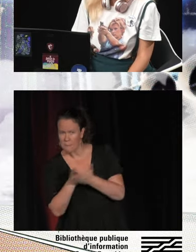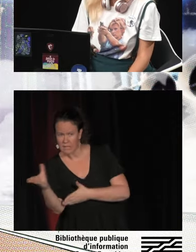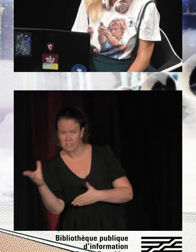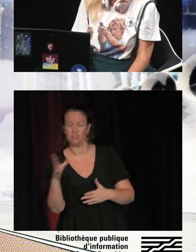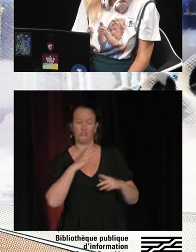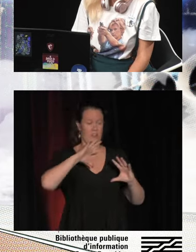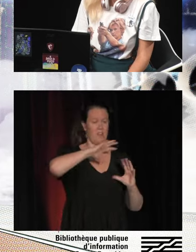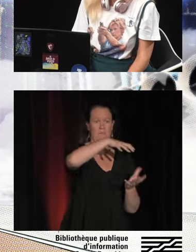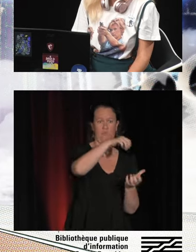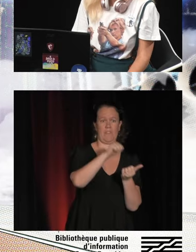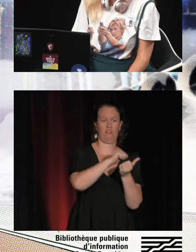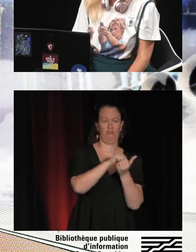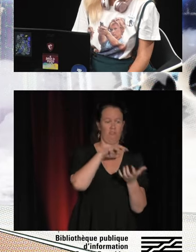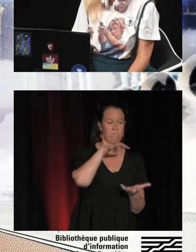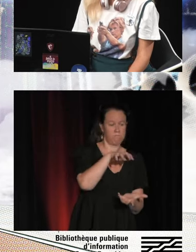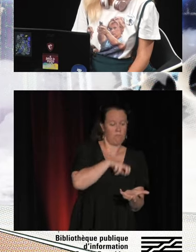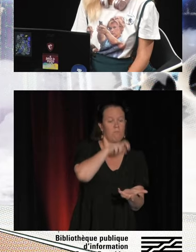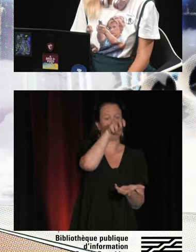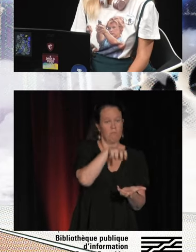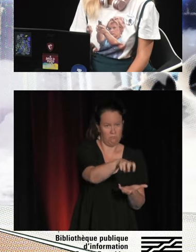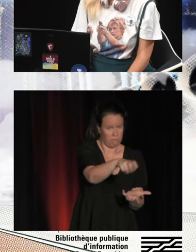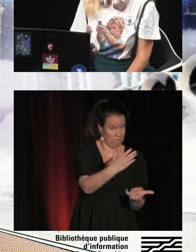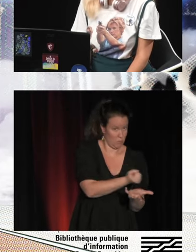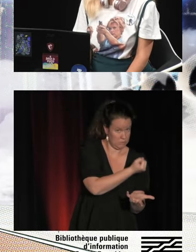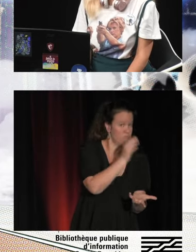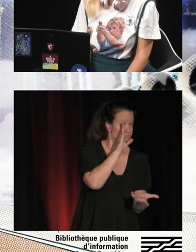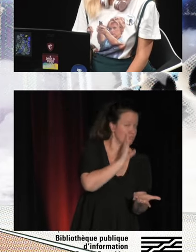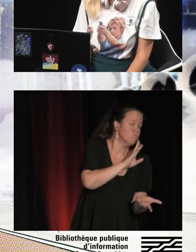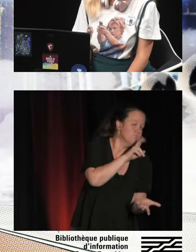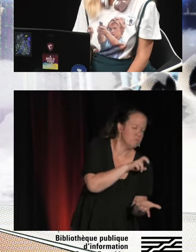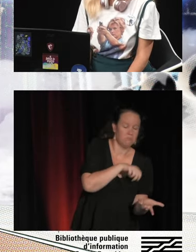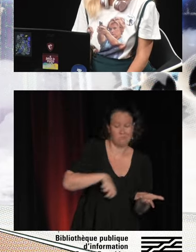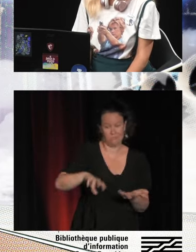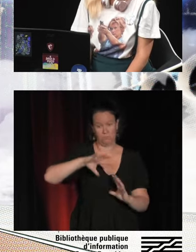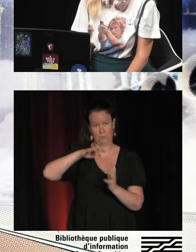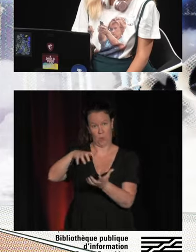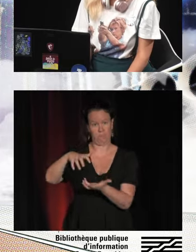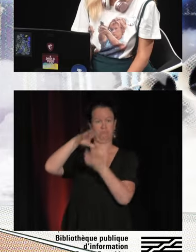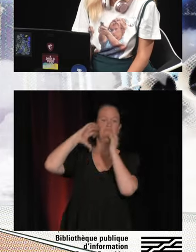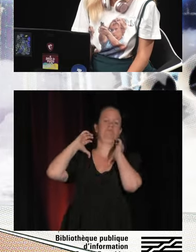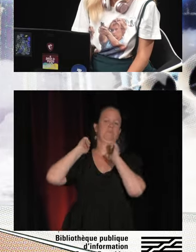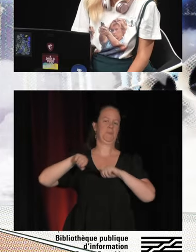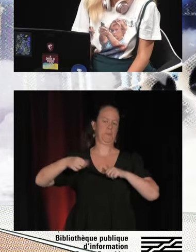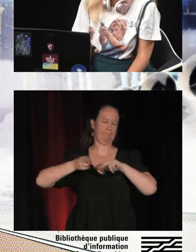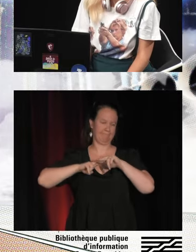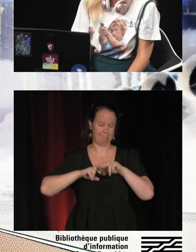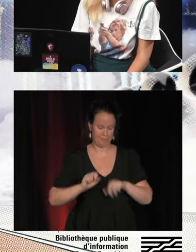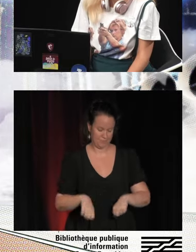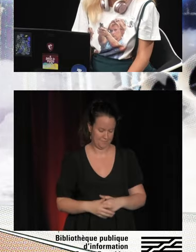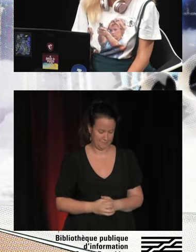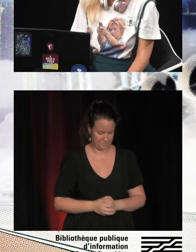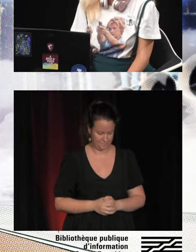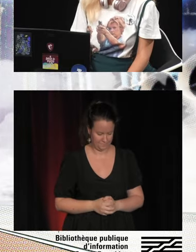comme celle-là, parce qu'elles vous aident juste à passer au-dessus. Et d'autres qu'on rencontrera plus tard sont méchantes parce que elles vous font